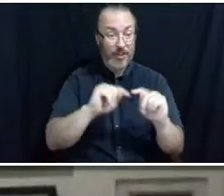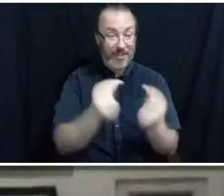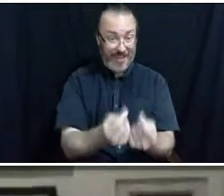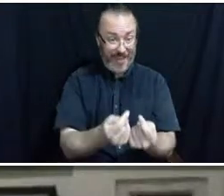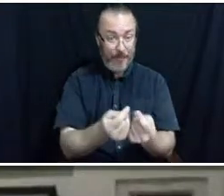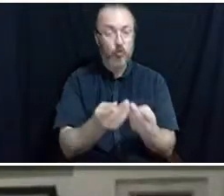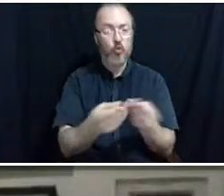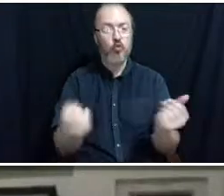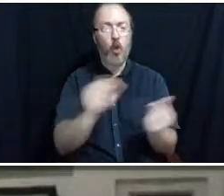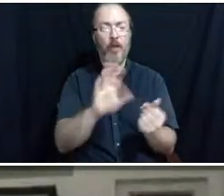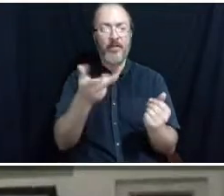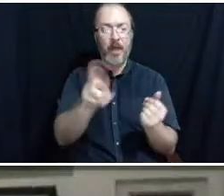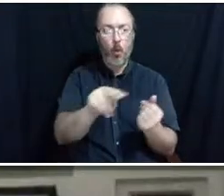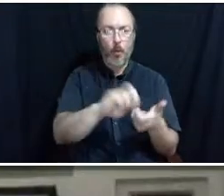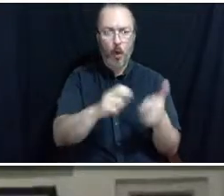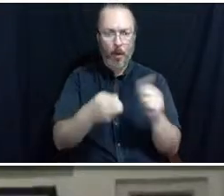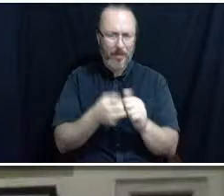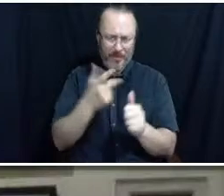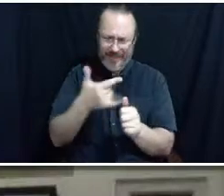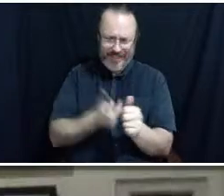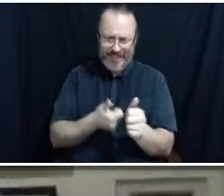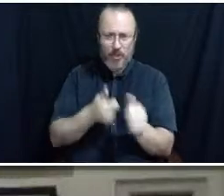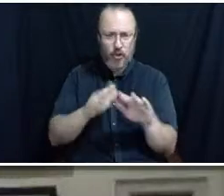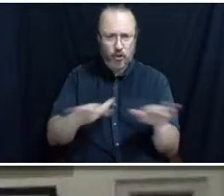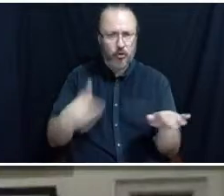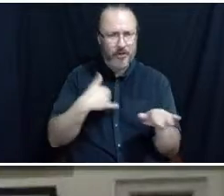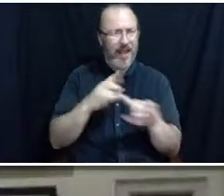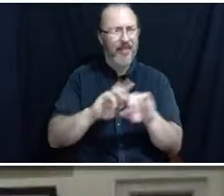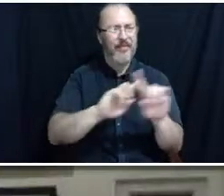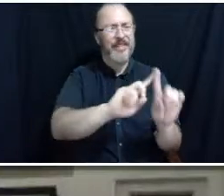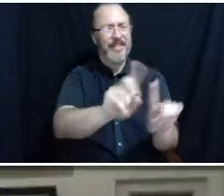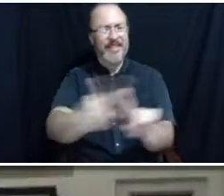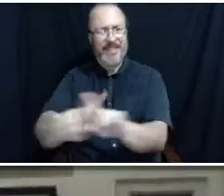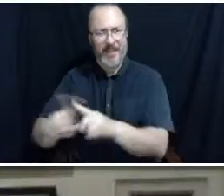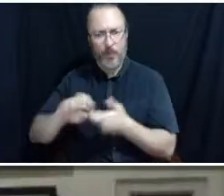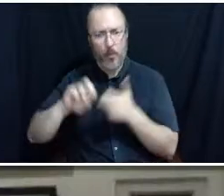les problèmes, car chaque enfant peut avoir des problèmes particuliers.